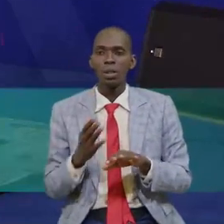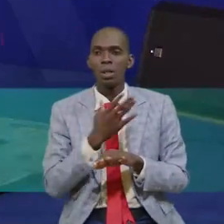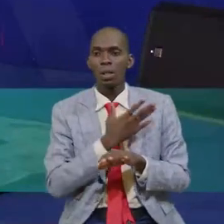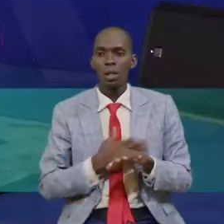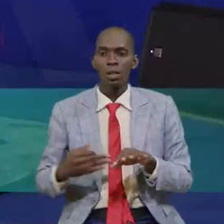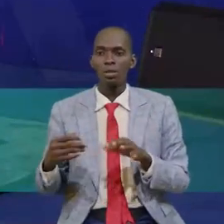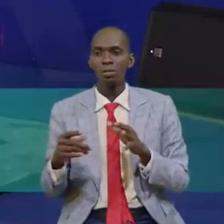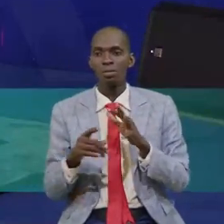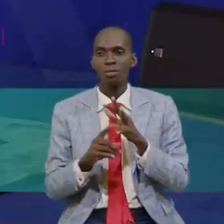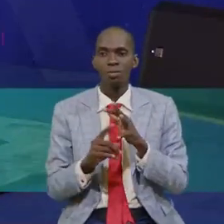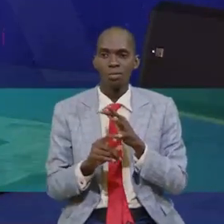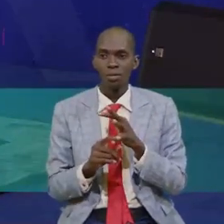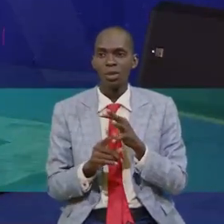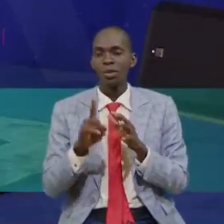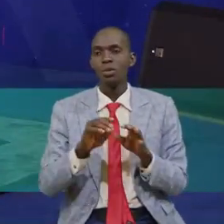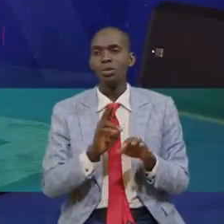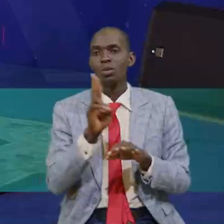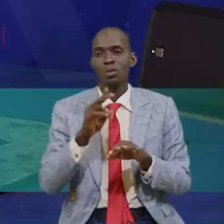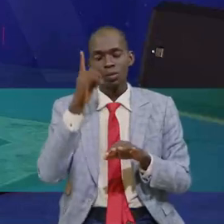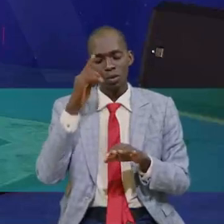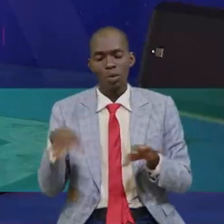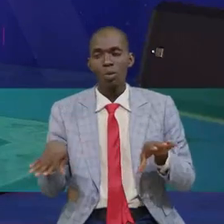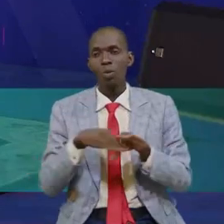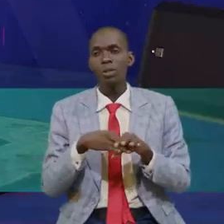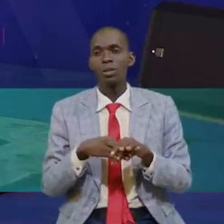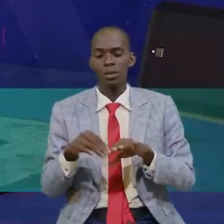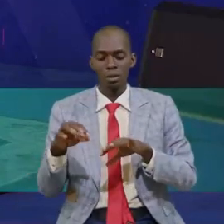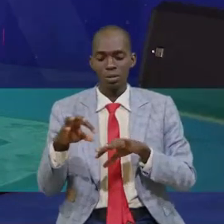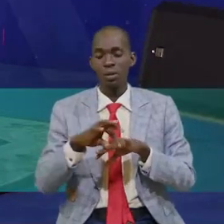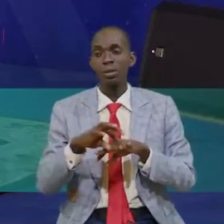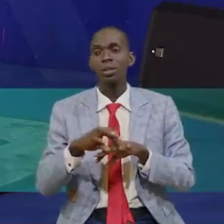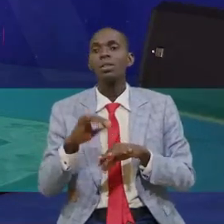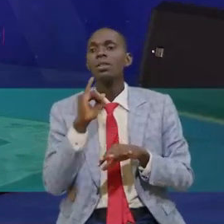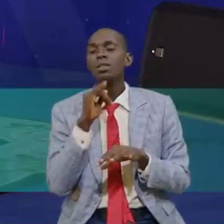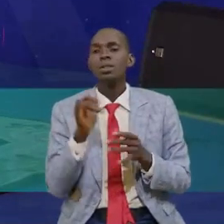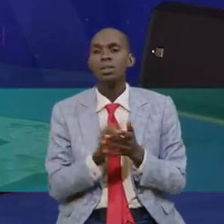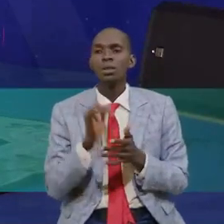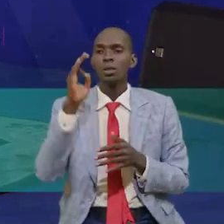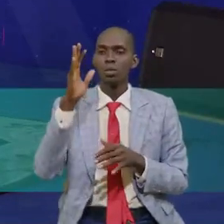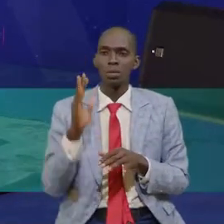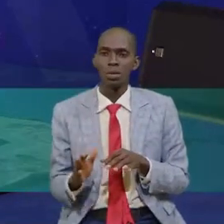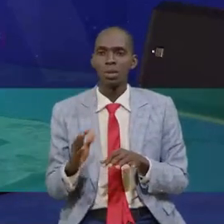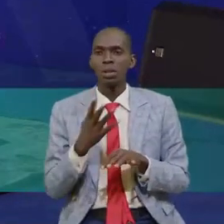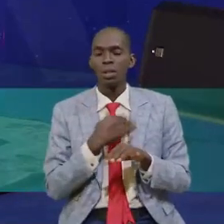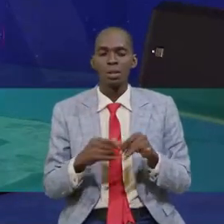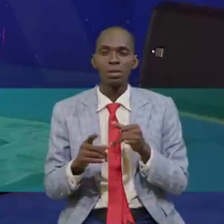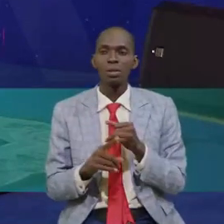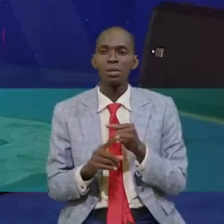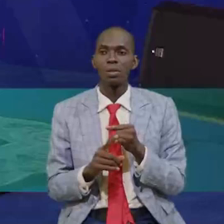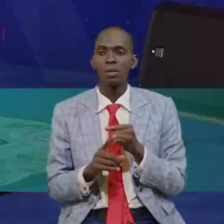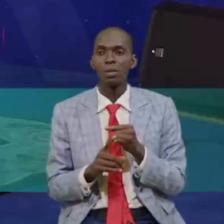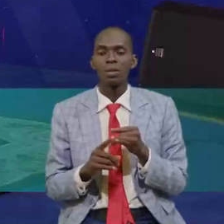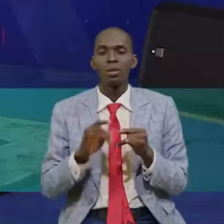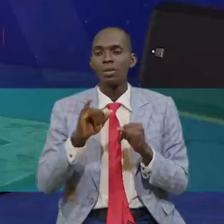où les gens mettent souvent la bague de mariage, souvent, ça c'est le pasteur, le prédicateur, le ministère d'amour. Et le dernier, le plus